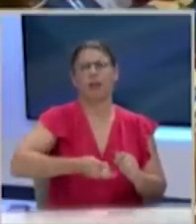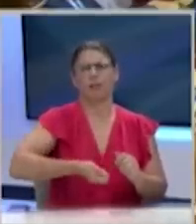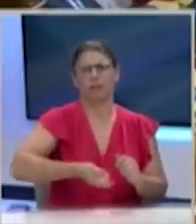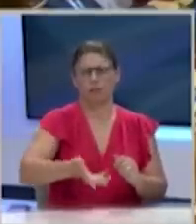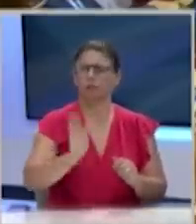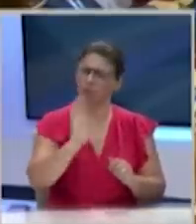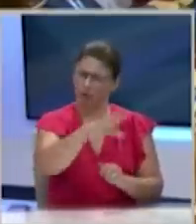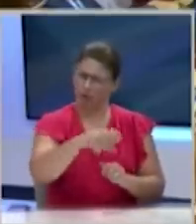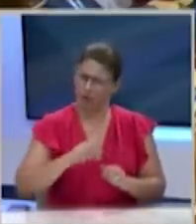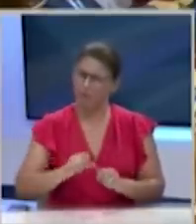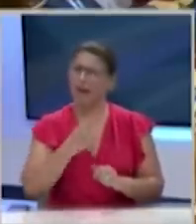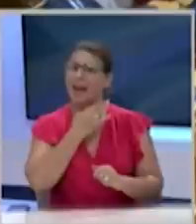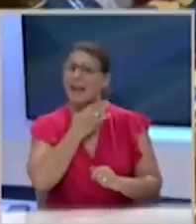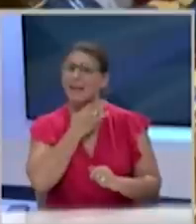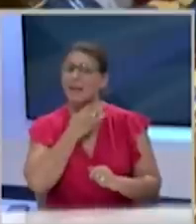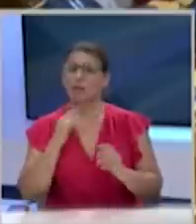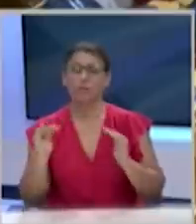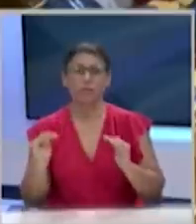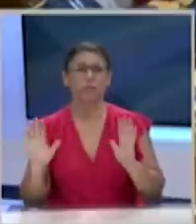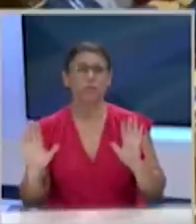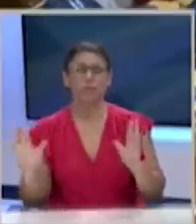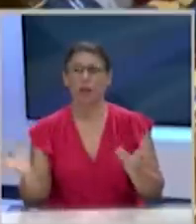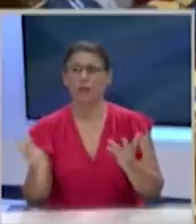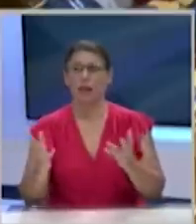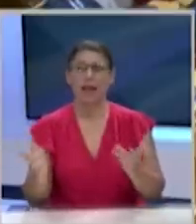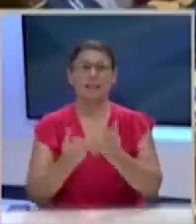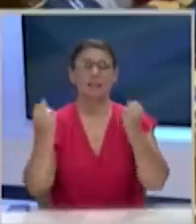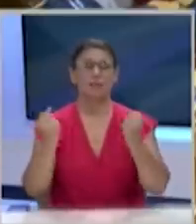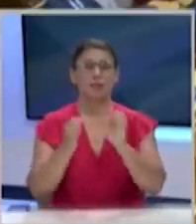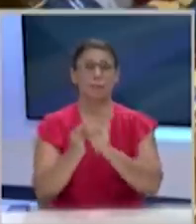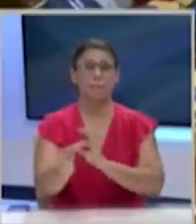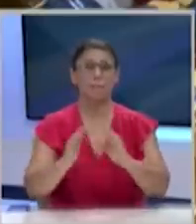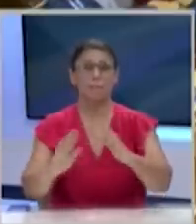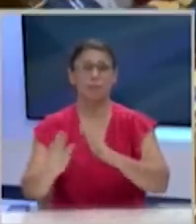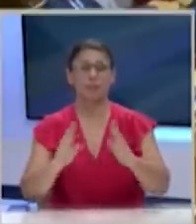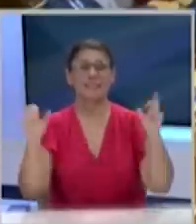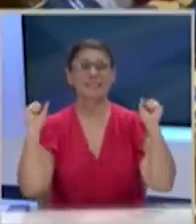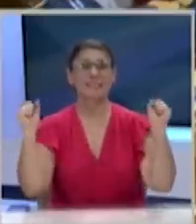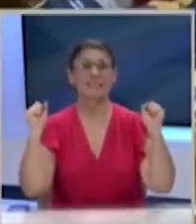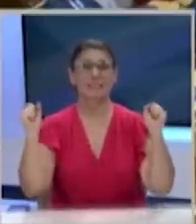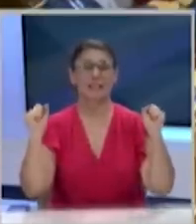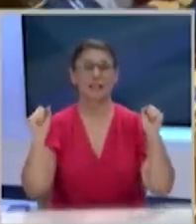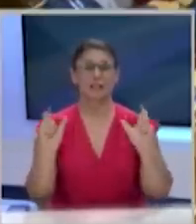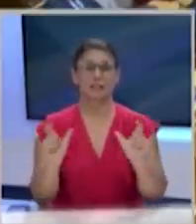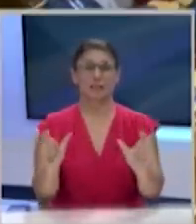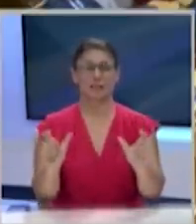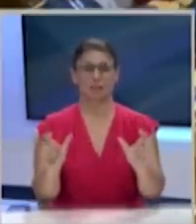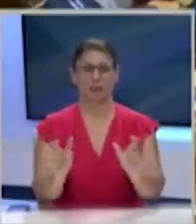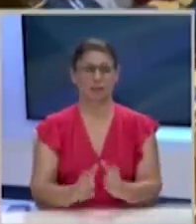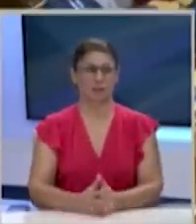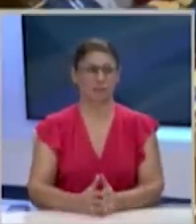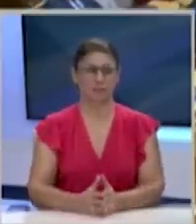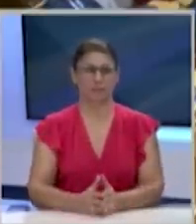τομείς. Με αντιμετώπιση εκτάκτων καταστάσεων, με εξασφάλιση όλων των μέτρων προστασίας της υγείας και της ασφάλειάς τους,